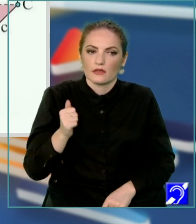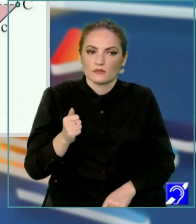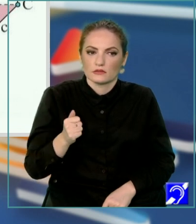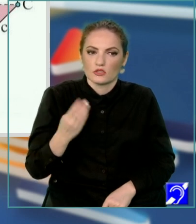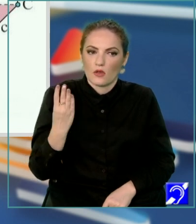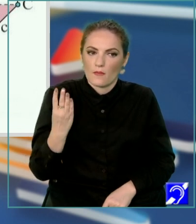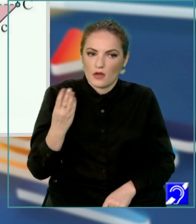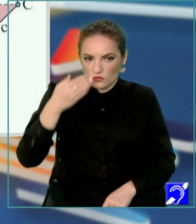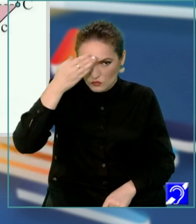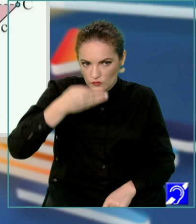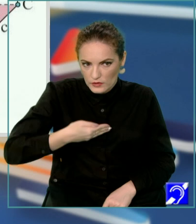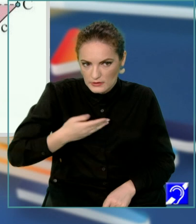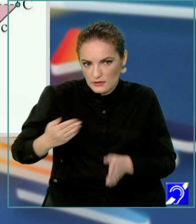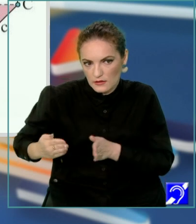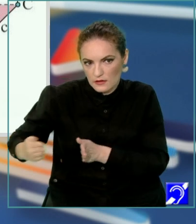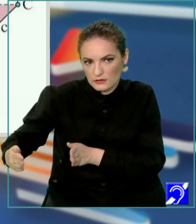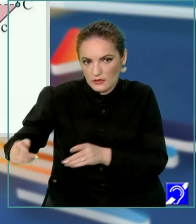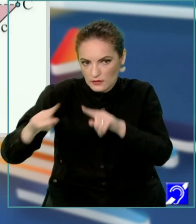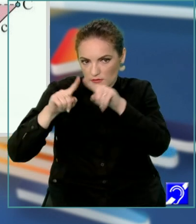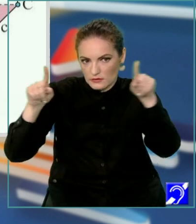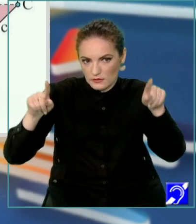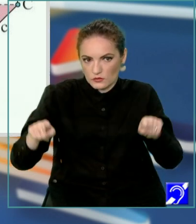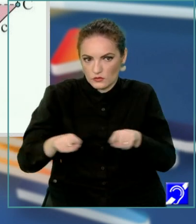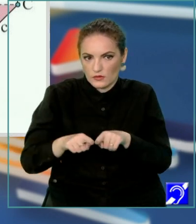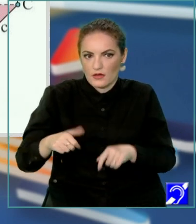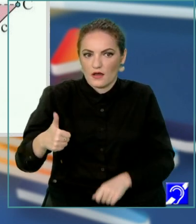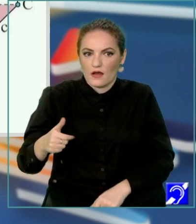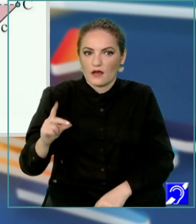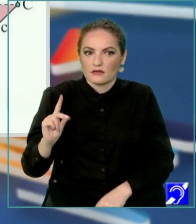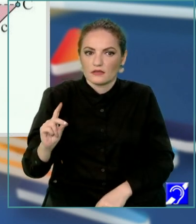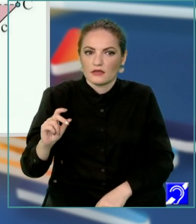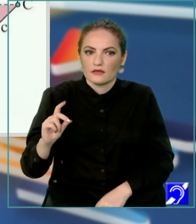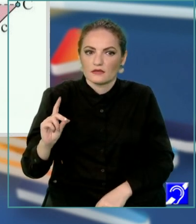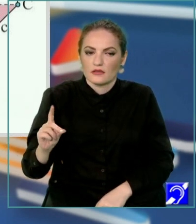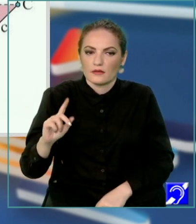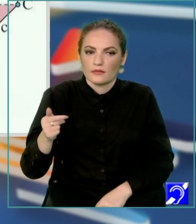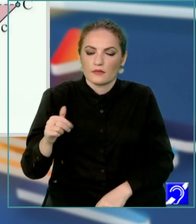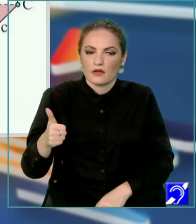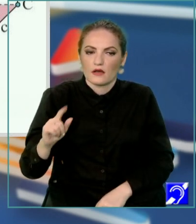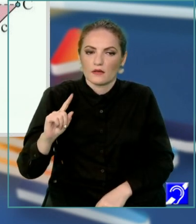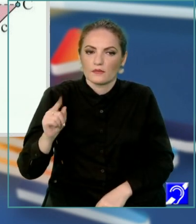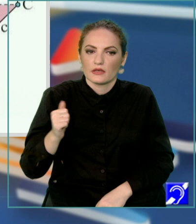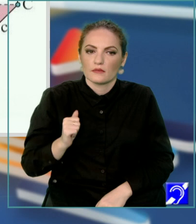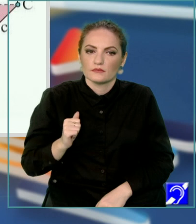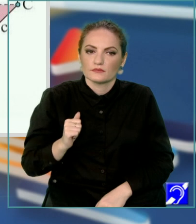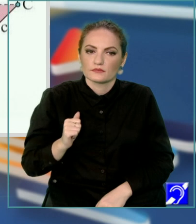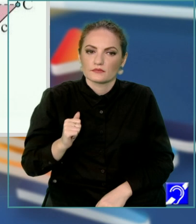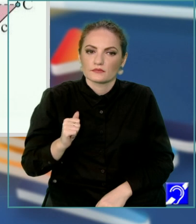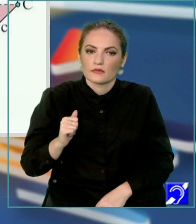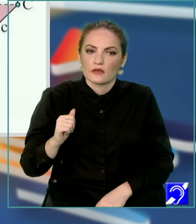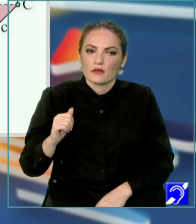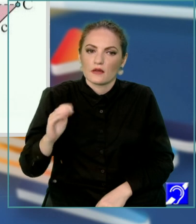reprezentate de dreptunghiurile a b b prim a prim c d d prim c